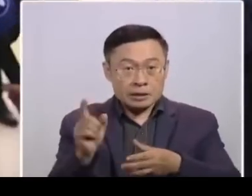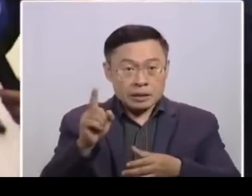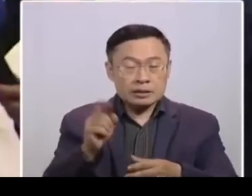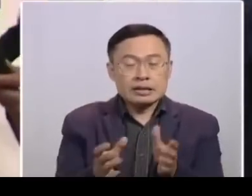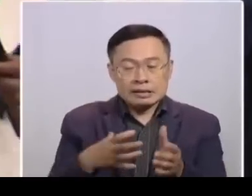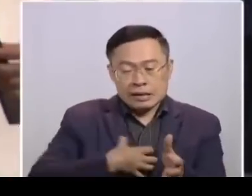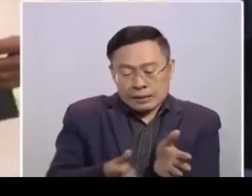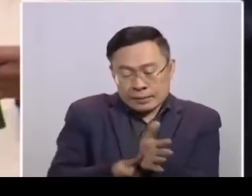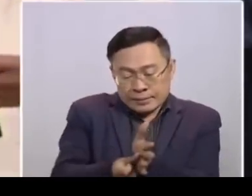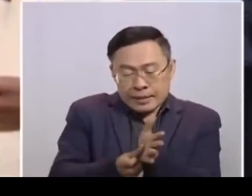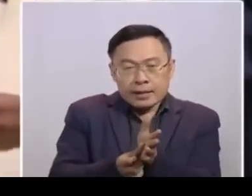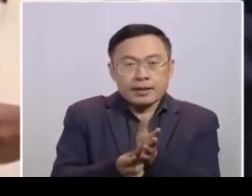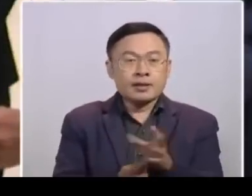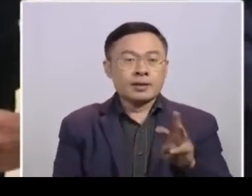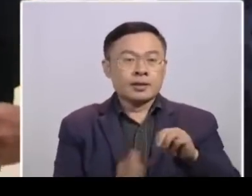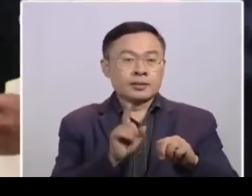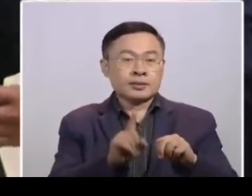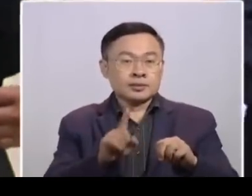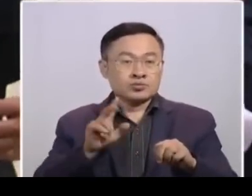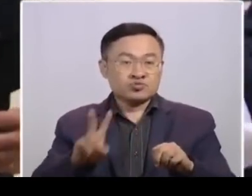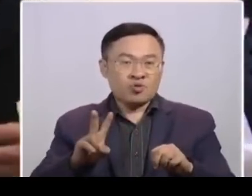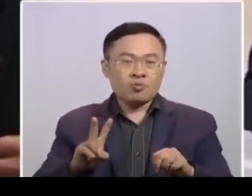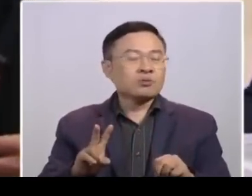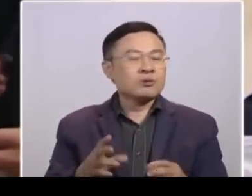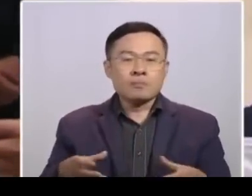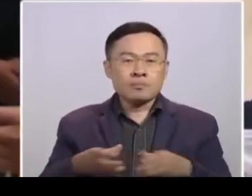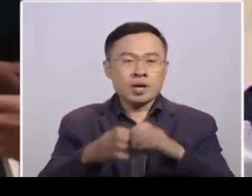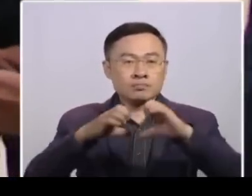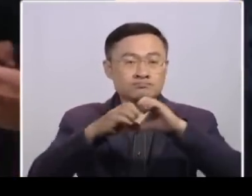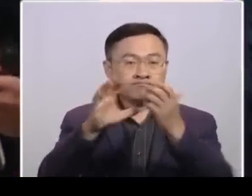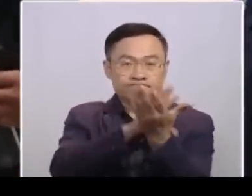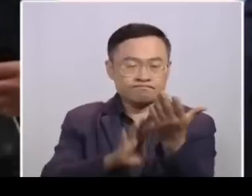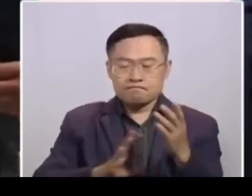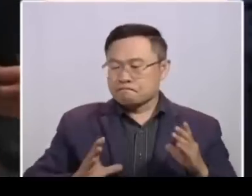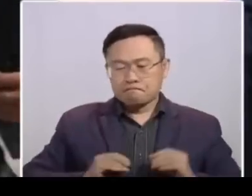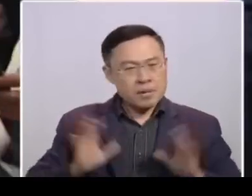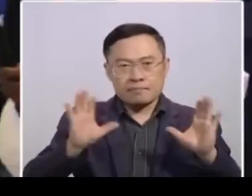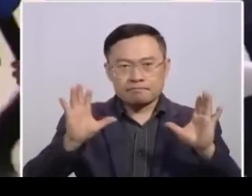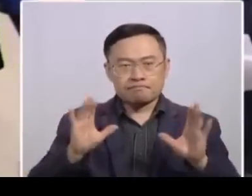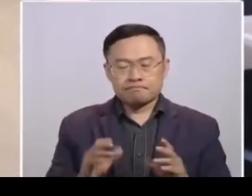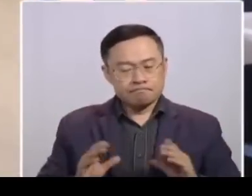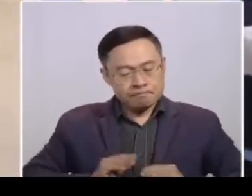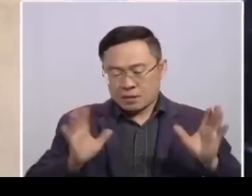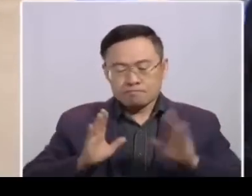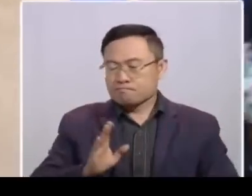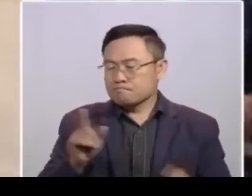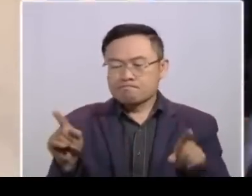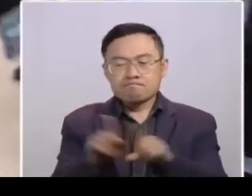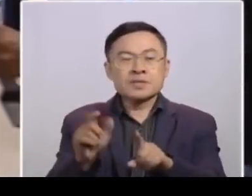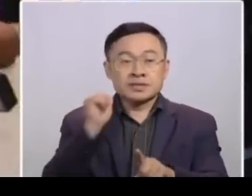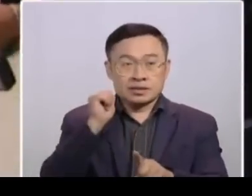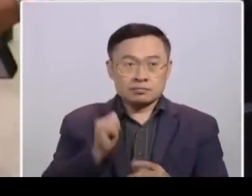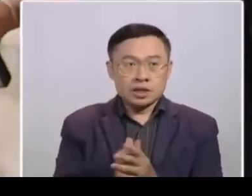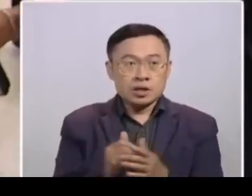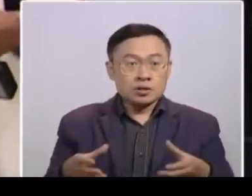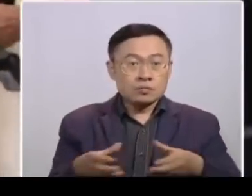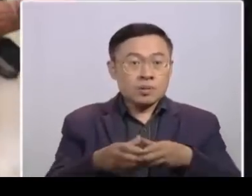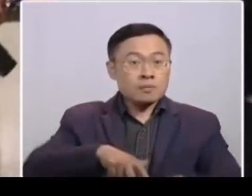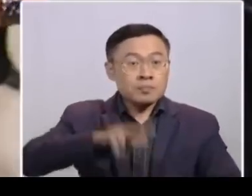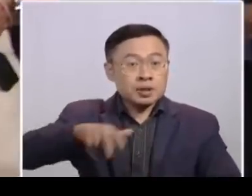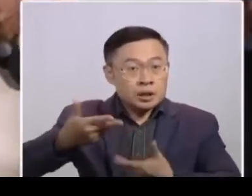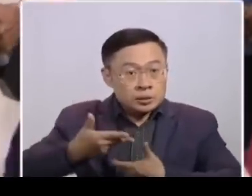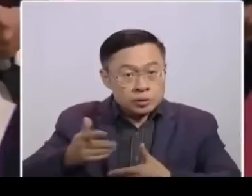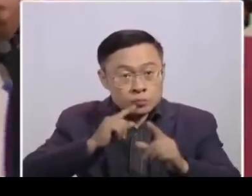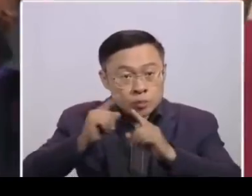ไขมาตรา112และไม่สนับสนุนให้เกิดรัฐบาลเสียงข้างน้อยด้วยค่ะตอนนี้นักข่าวถามว่าพรรคเพื่อไทยติดต่อมาบ้